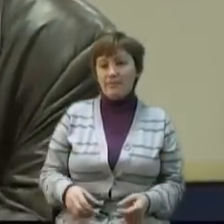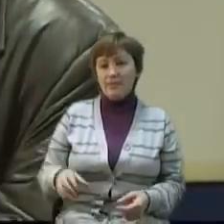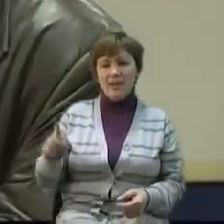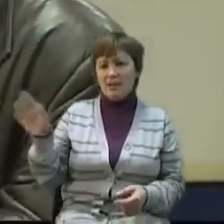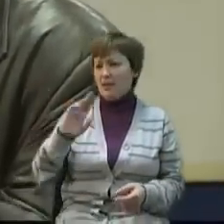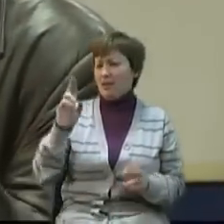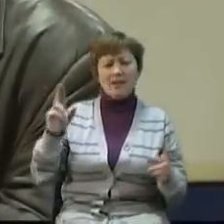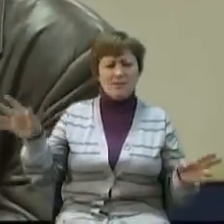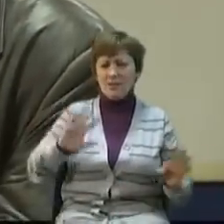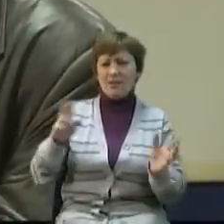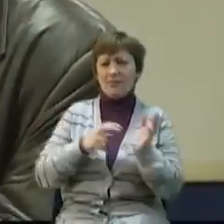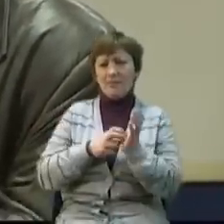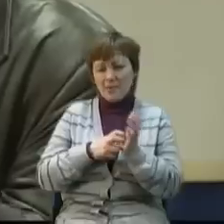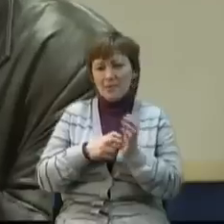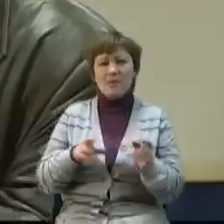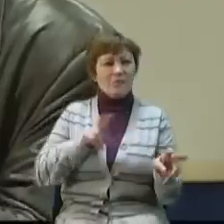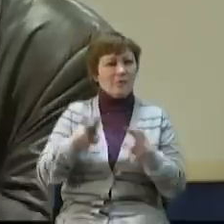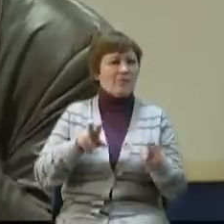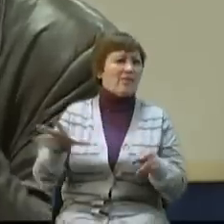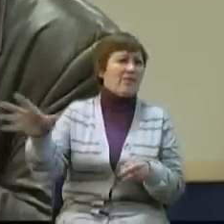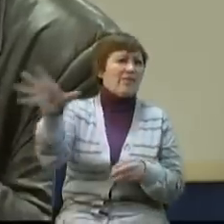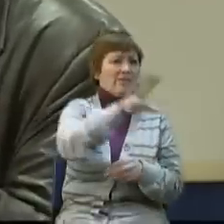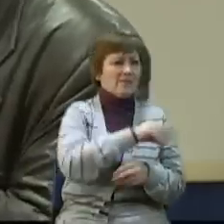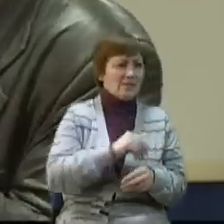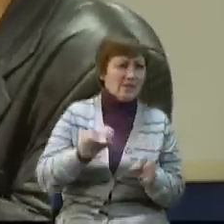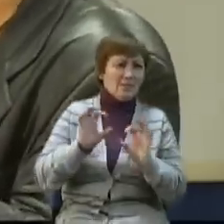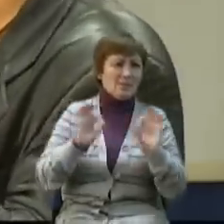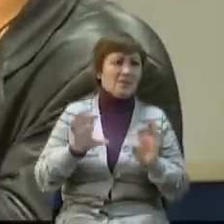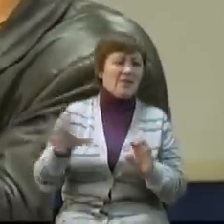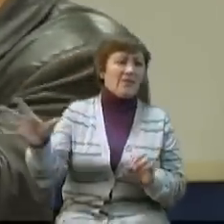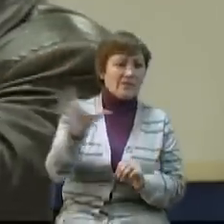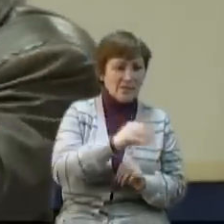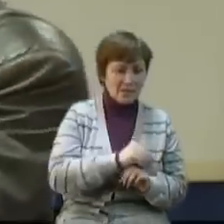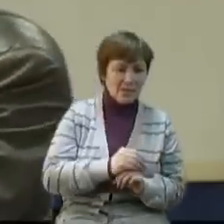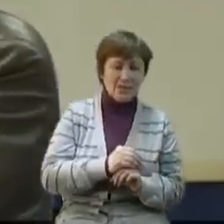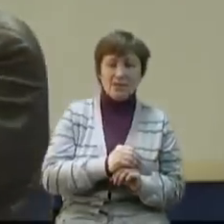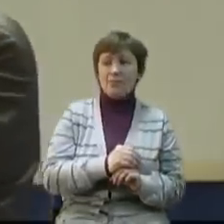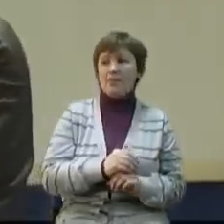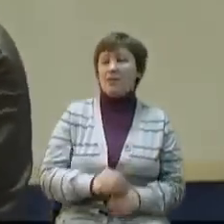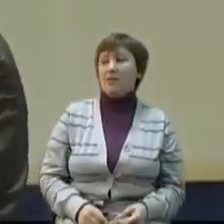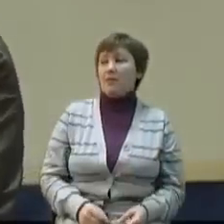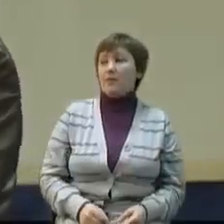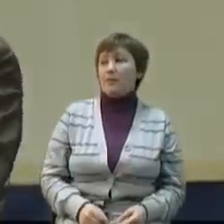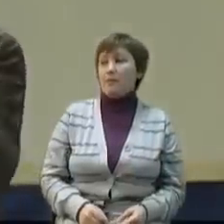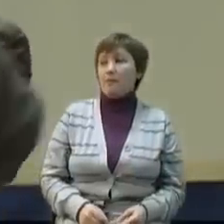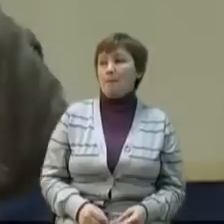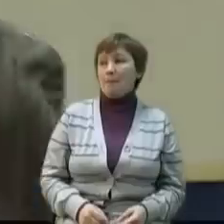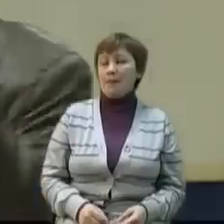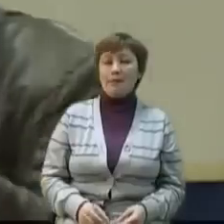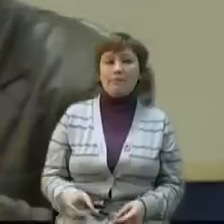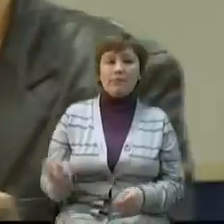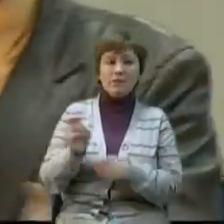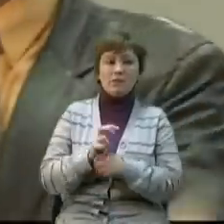не боюсь в смысле проповедовать Евангелие, я знаю одно, я пришел вообще искать Бога в православную церковь, Бог